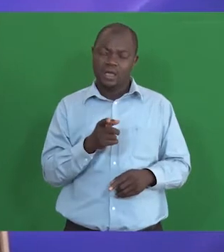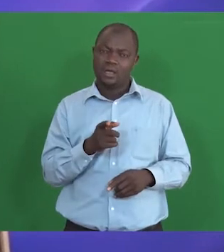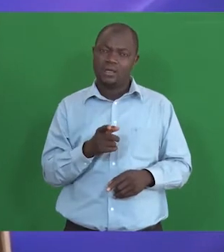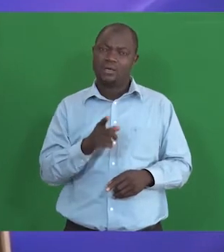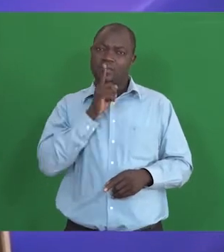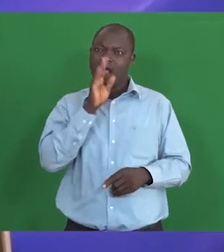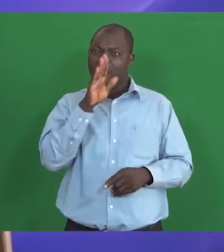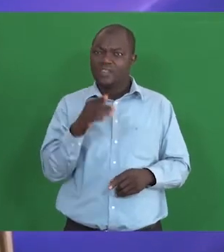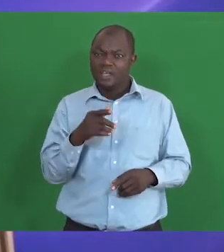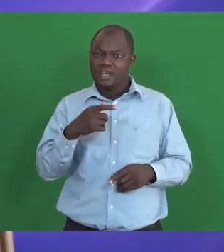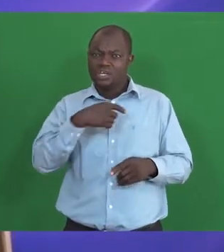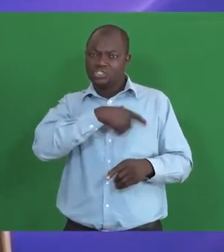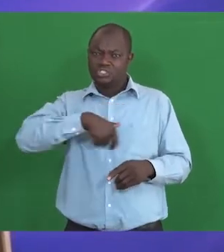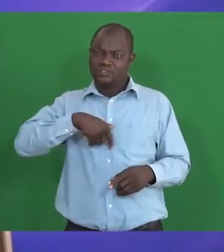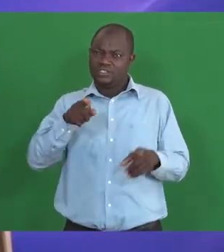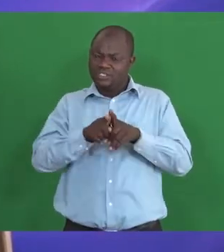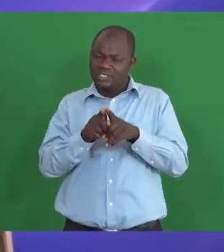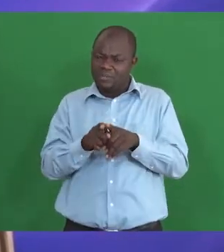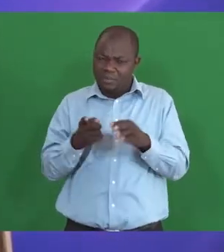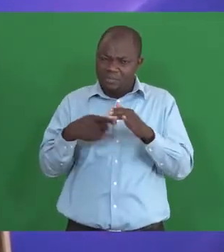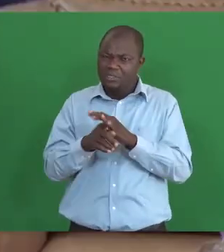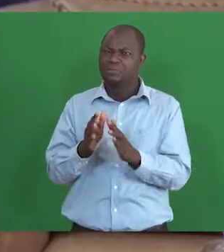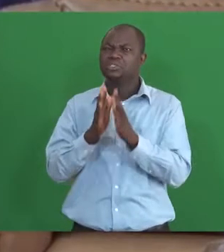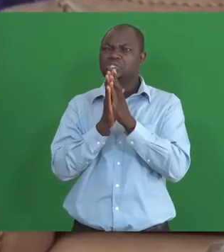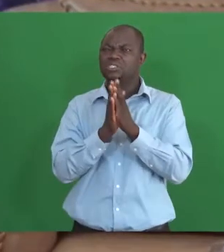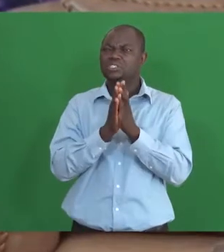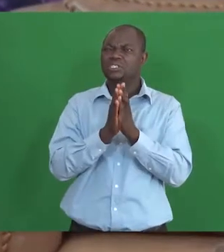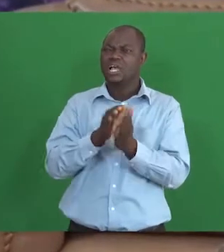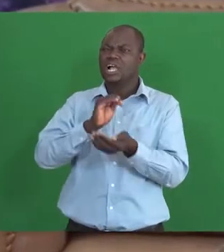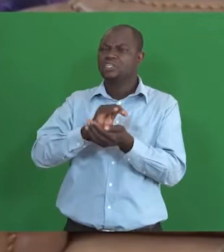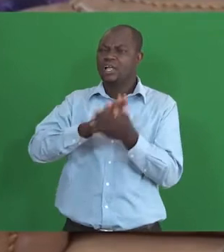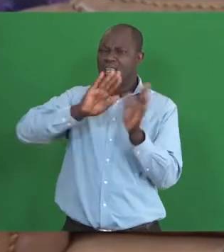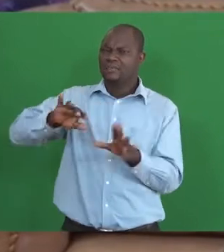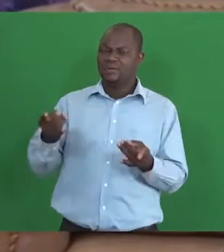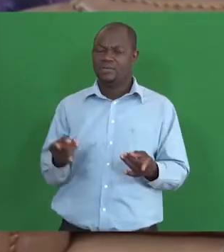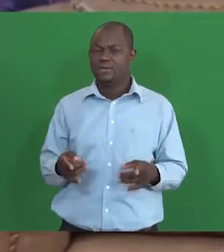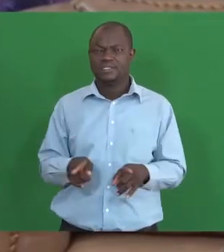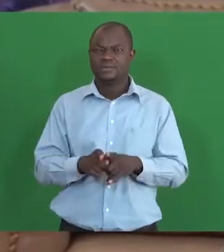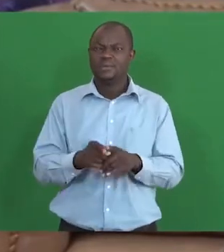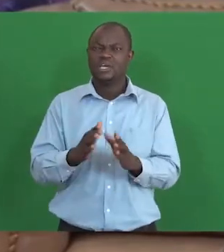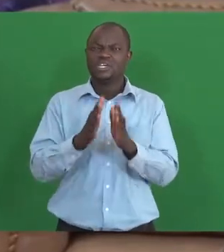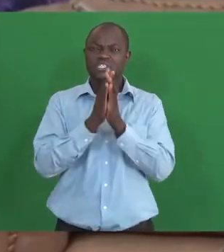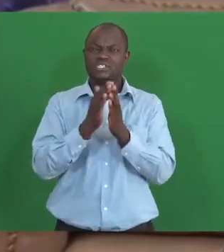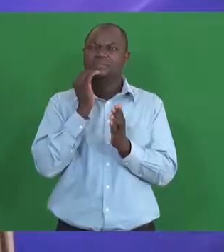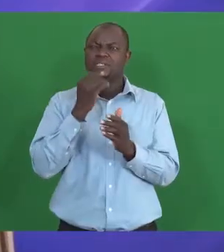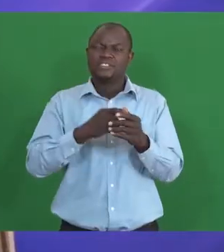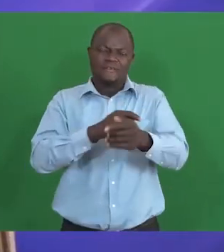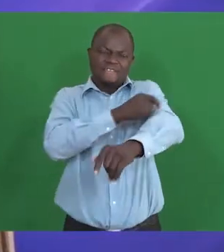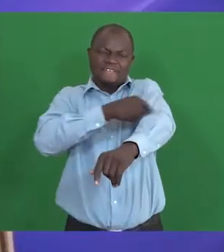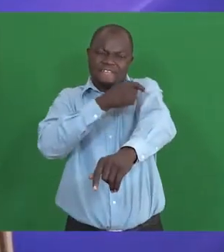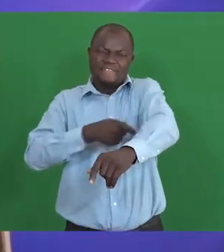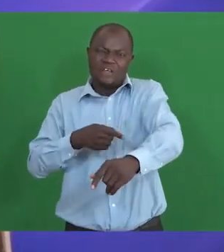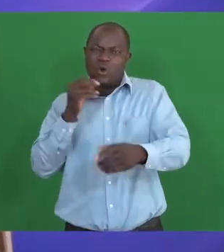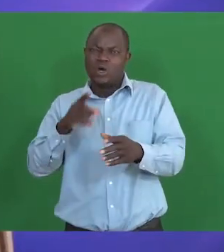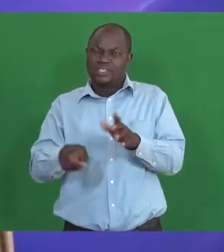dzekuti madzimambo vanoenda kuchechi chikaranga chinenge chasara nani. Chechi haizi reyo yokuti hanzi unenge watemerwa nyora kana kupuhwa